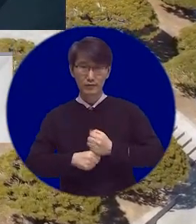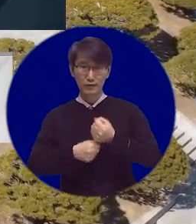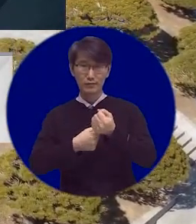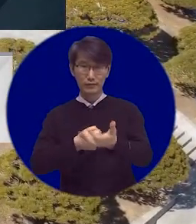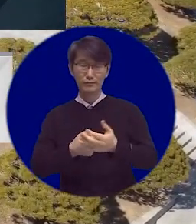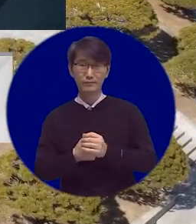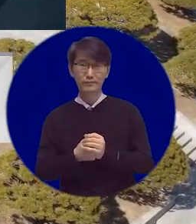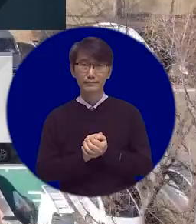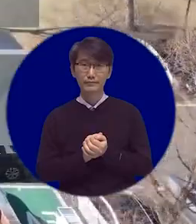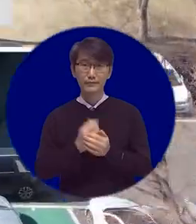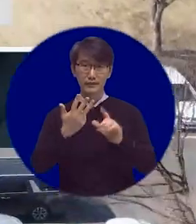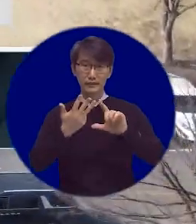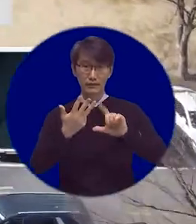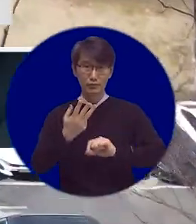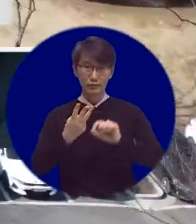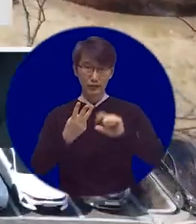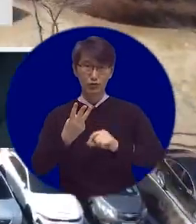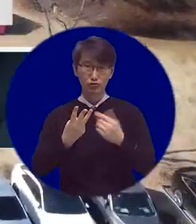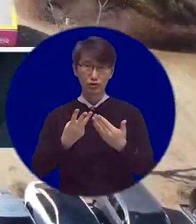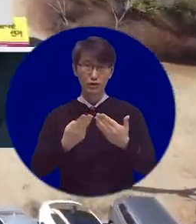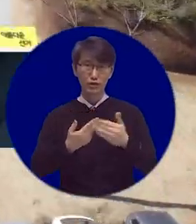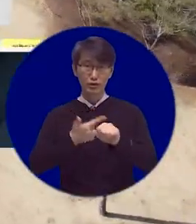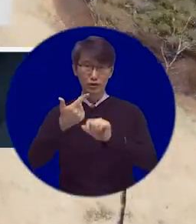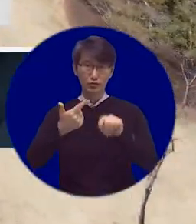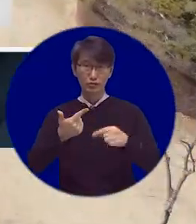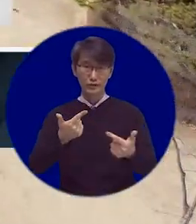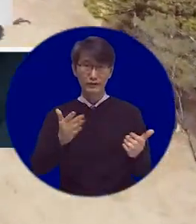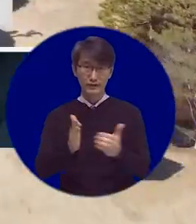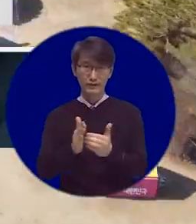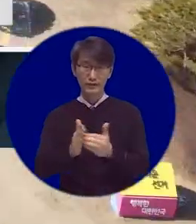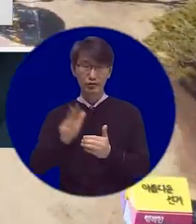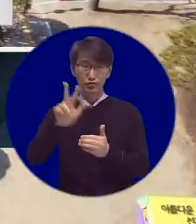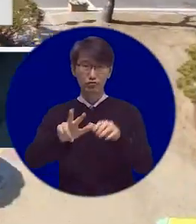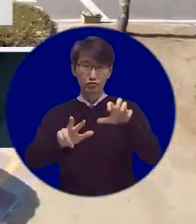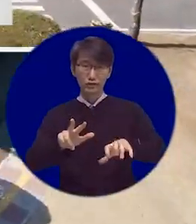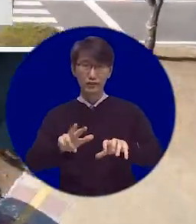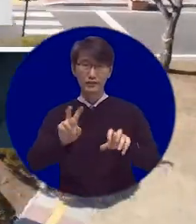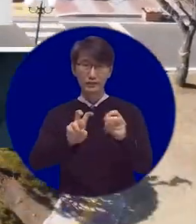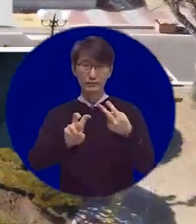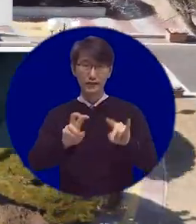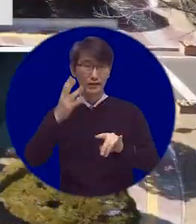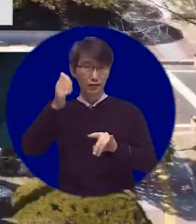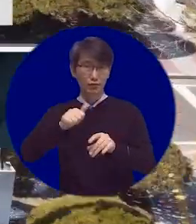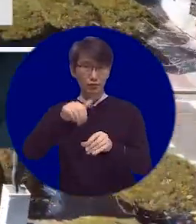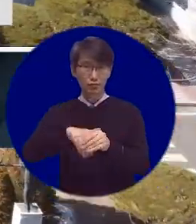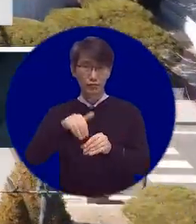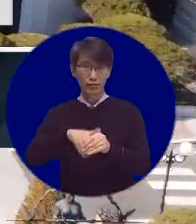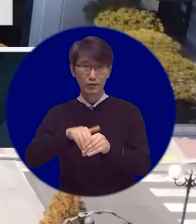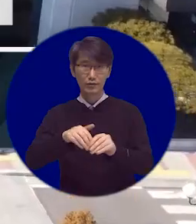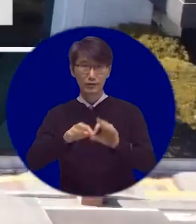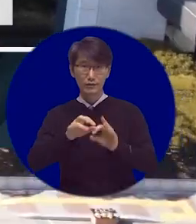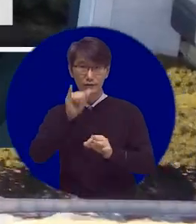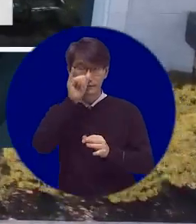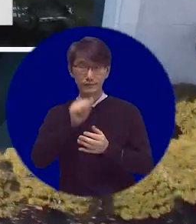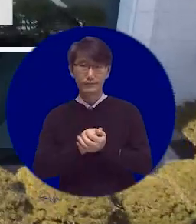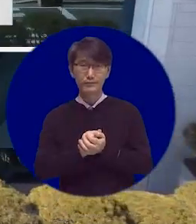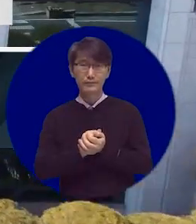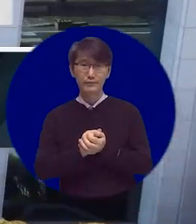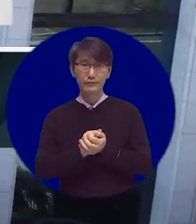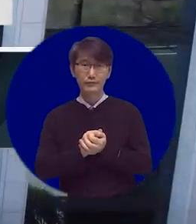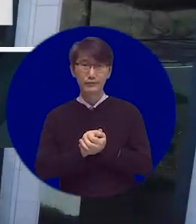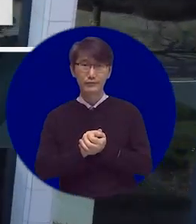알아봅니다. 3월 9일 오전 6시부터 오후 6시까지 전국에서 제20대 대통령 선거 투표가